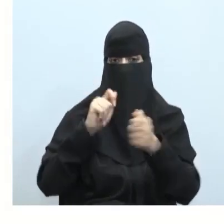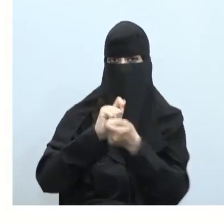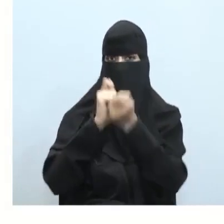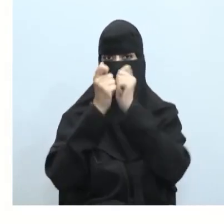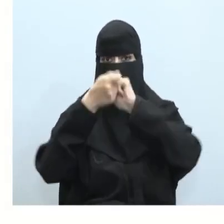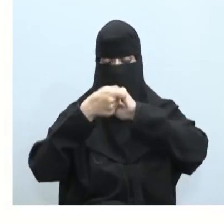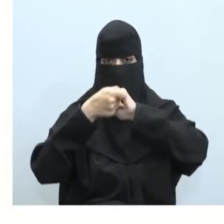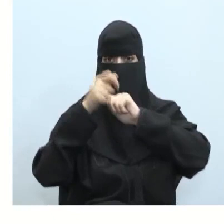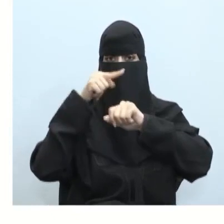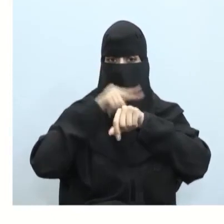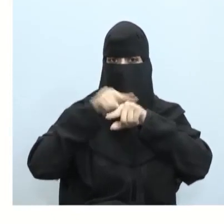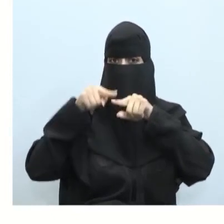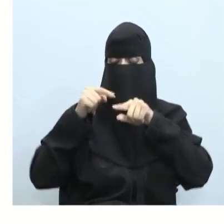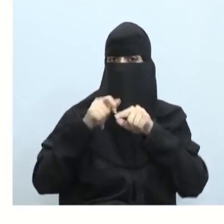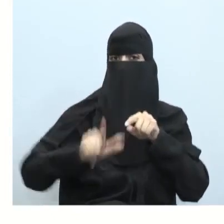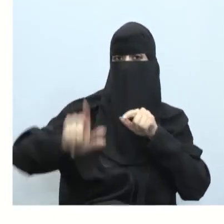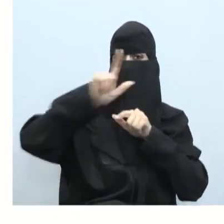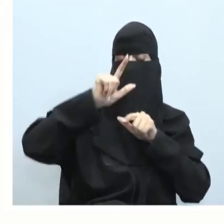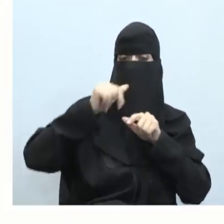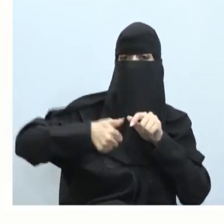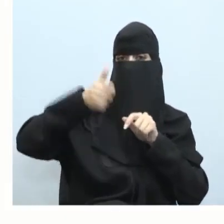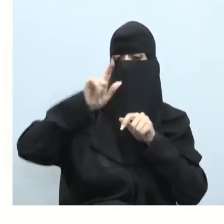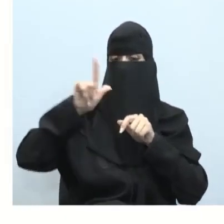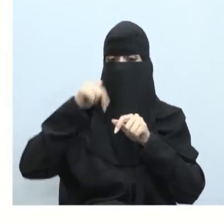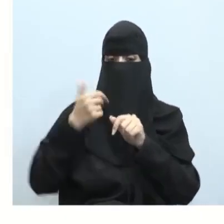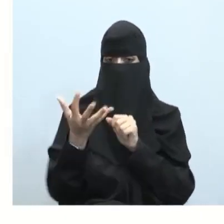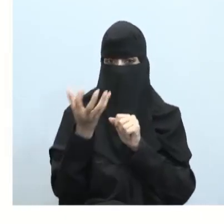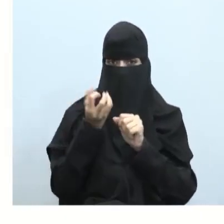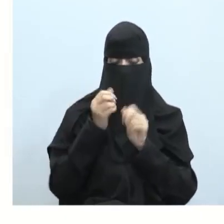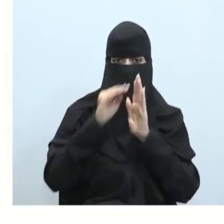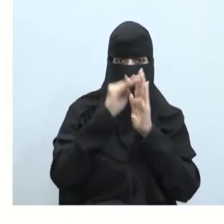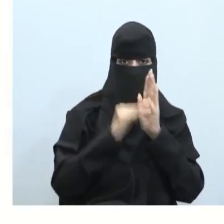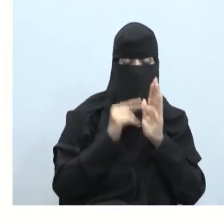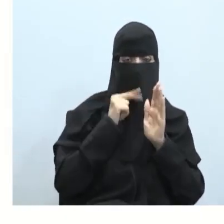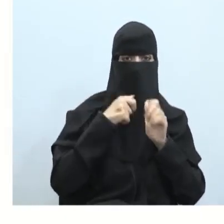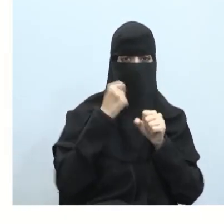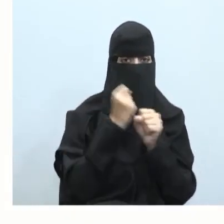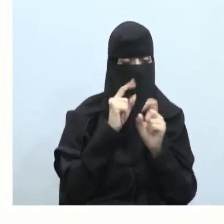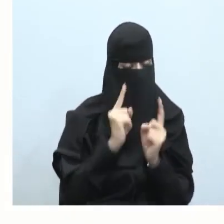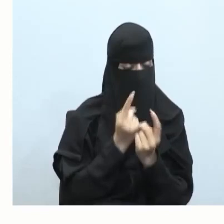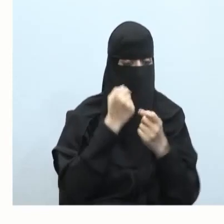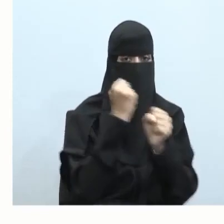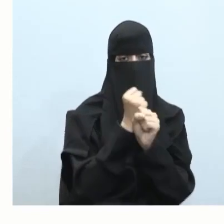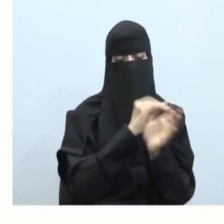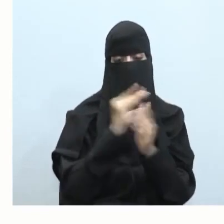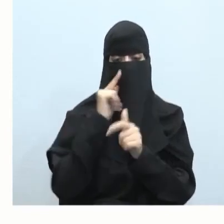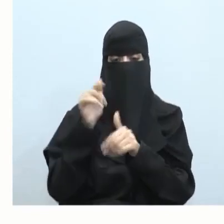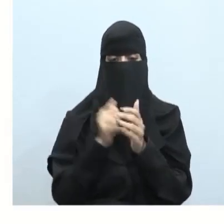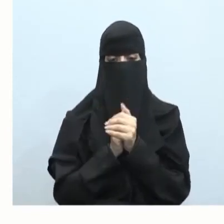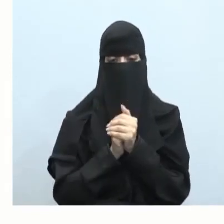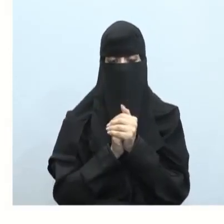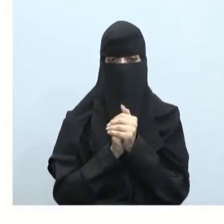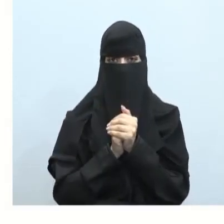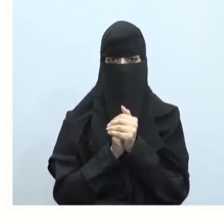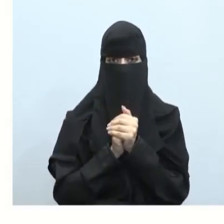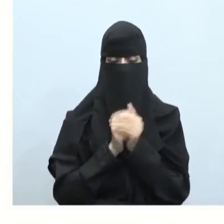الى لغه اله وينتج برنامج قابلا للتنفيذ نلاحظ لدينا هنا اي اكس اي